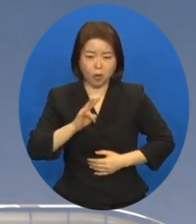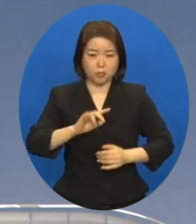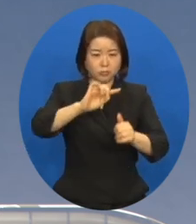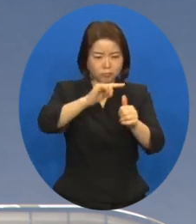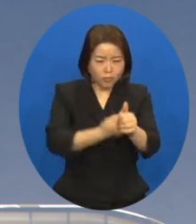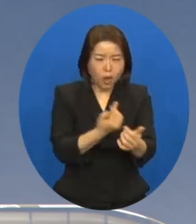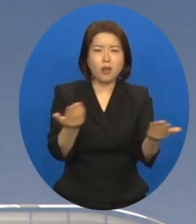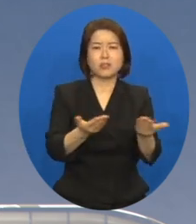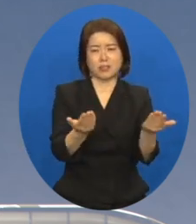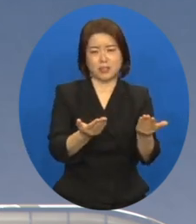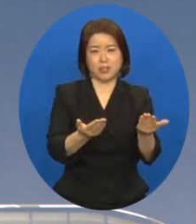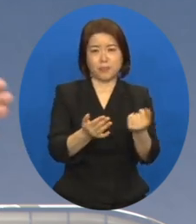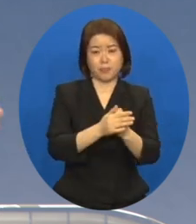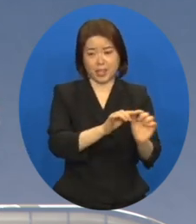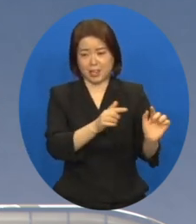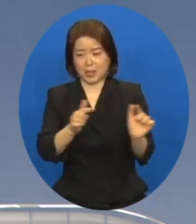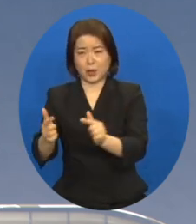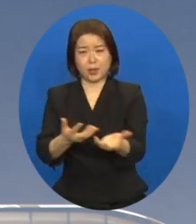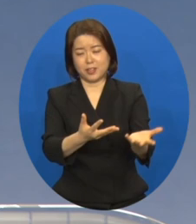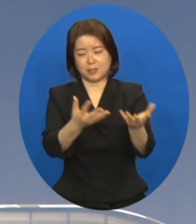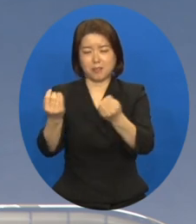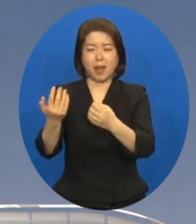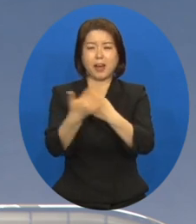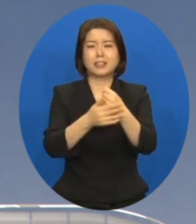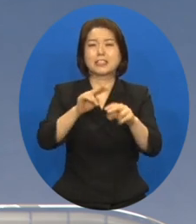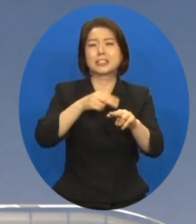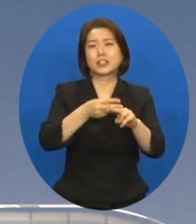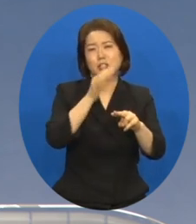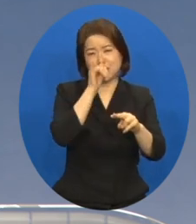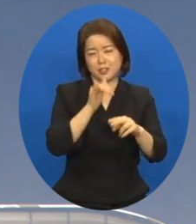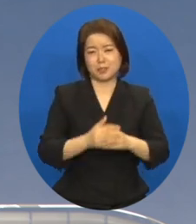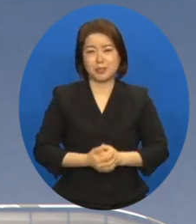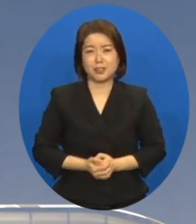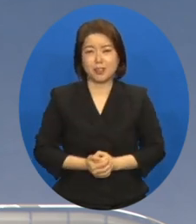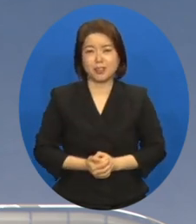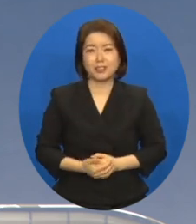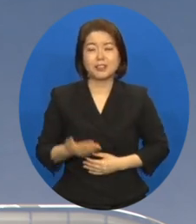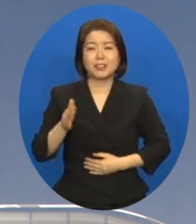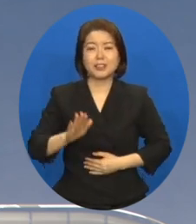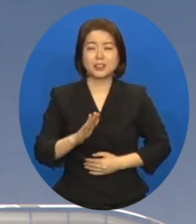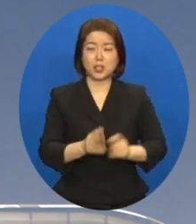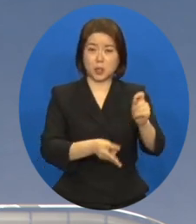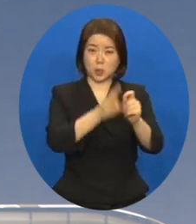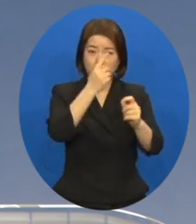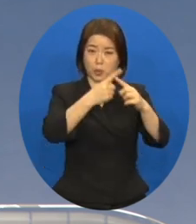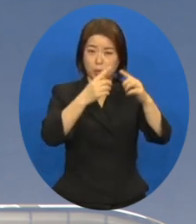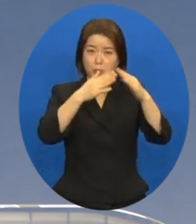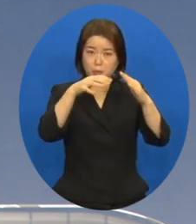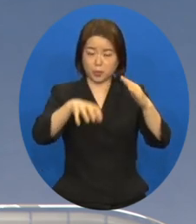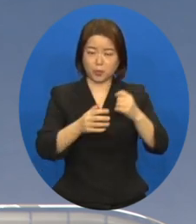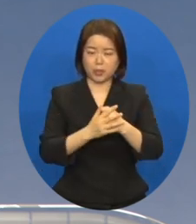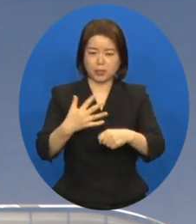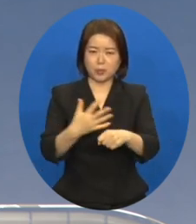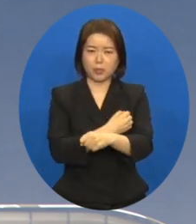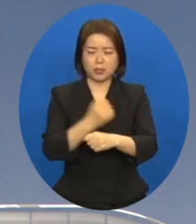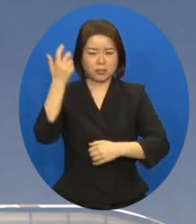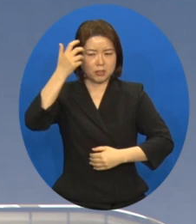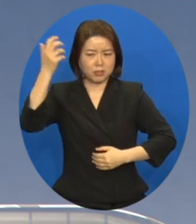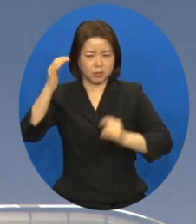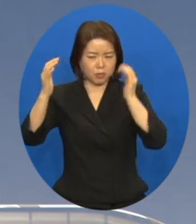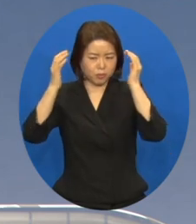자연스러웠고 여러 가지 많은 은사가 있었습니다. 그런데 고린도 교회는 굉장히 영적으로